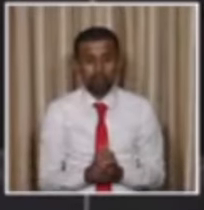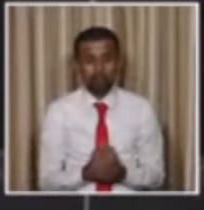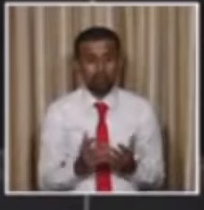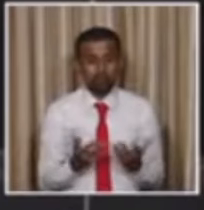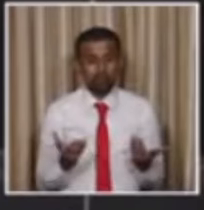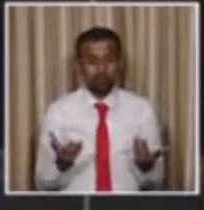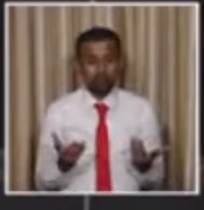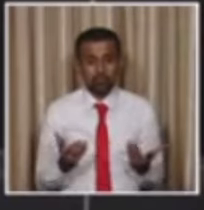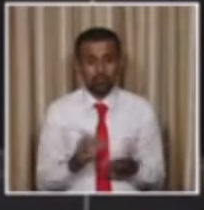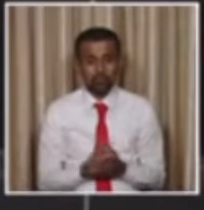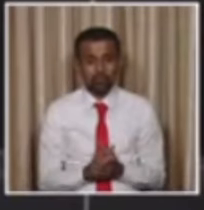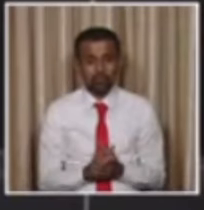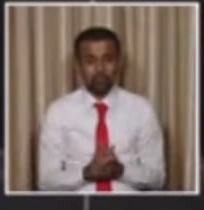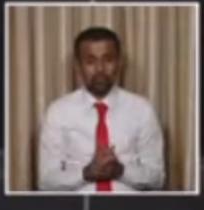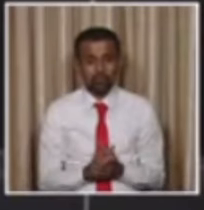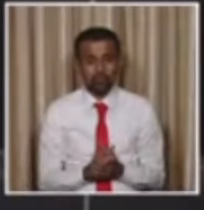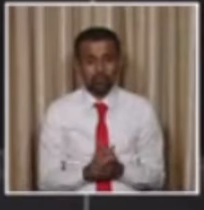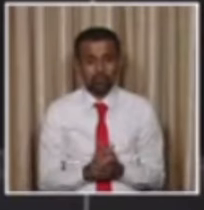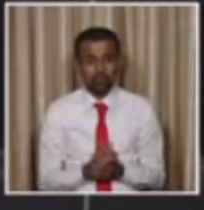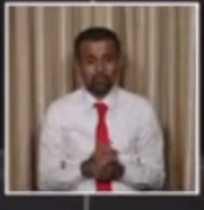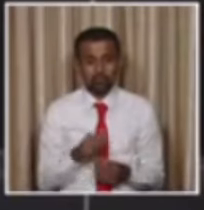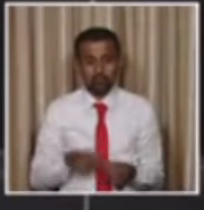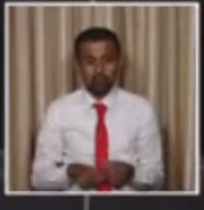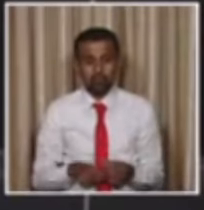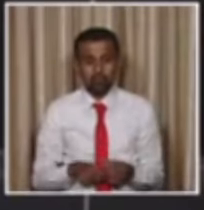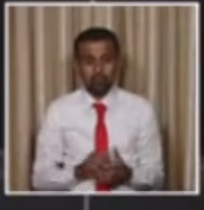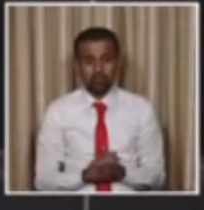බව මම යළි සිහිපත් කරන්න කැමති